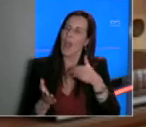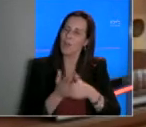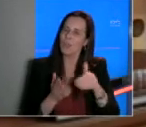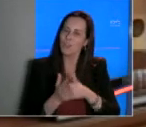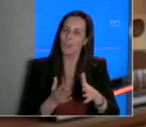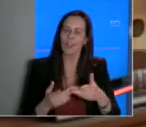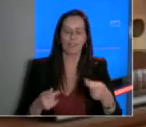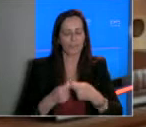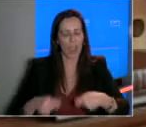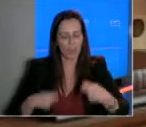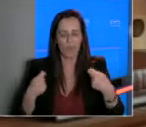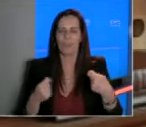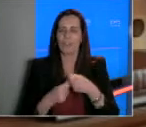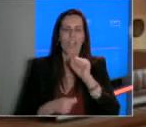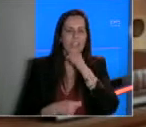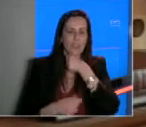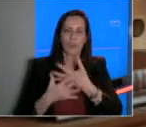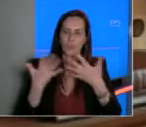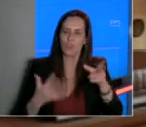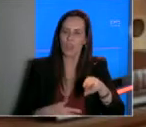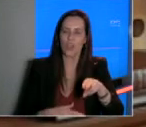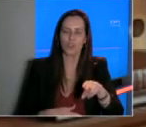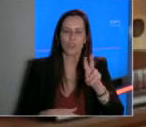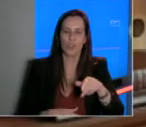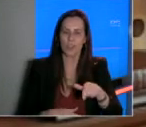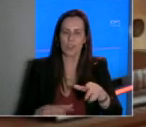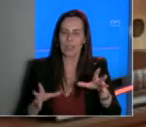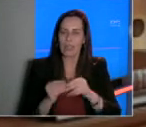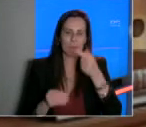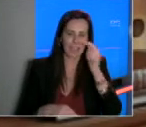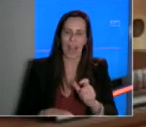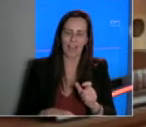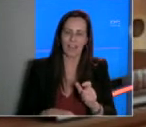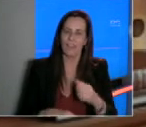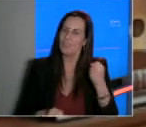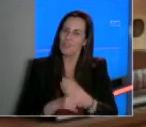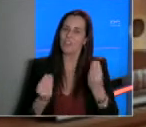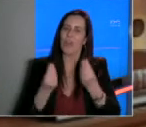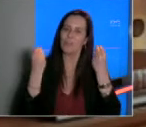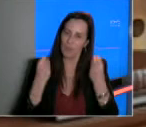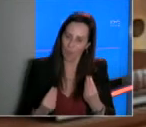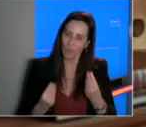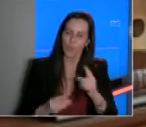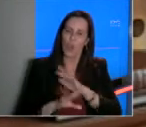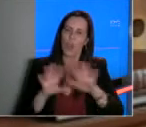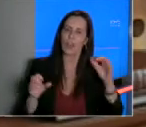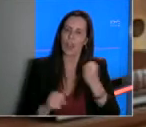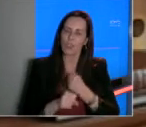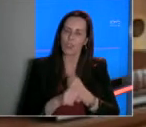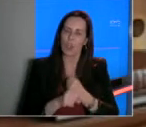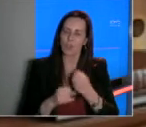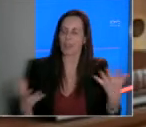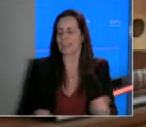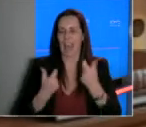את קשרי התרבות ואת קשרי ההיסטוריה האדירים שיש פה, יש לנו עם, עם, עם איטליה, ולעשות דברים טובים, ולא רק לעסוק כל הזמן